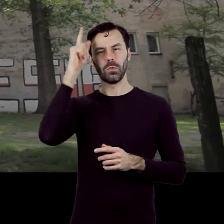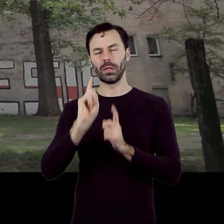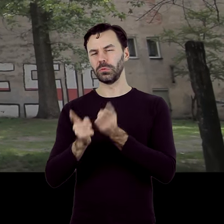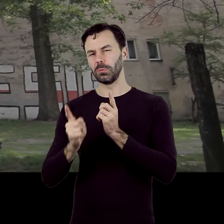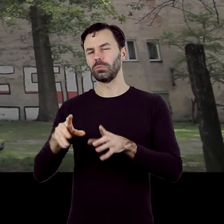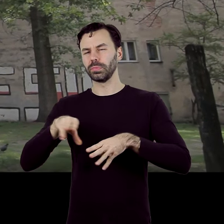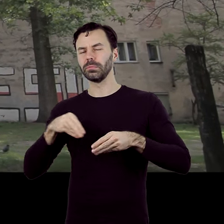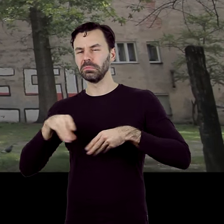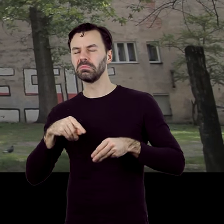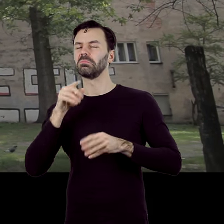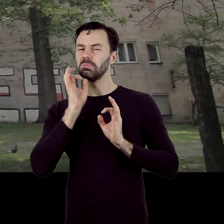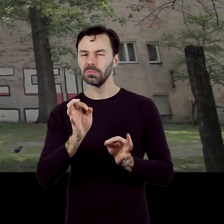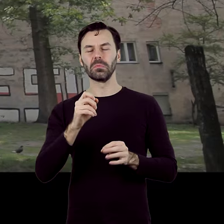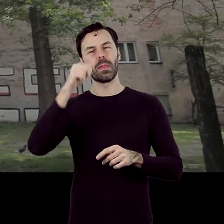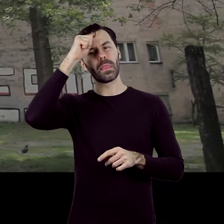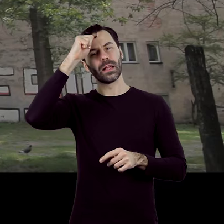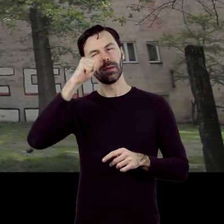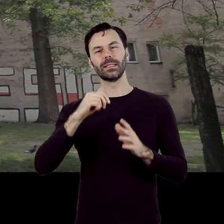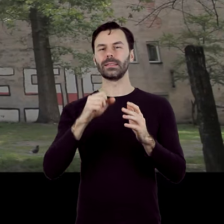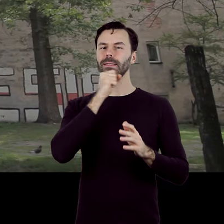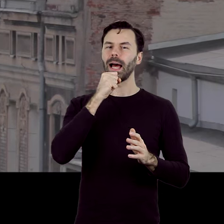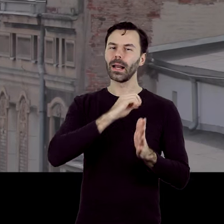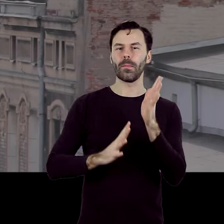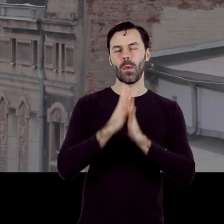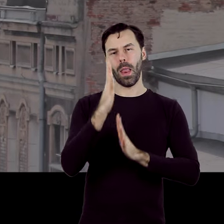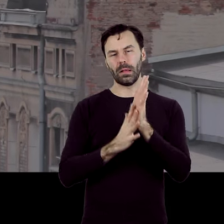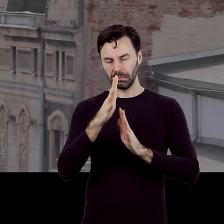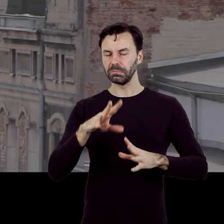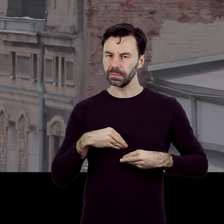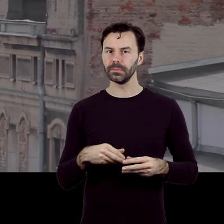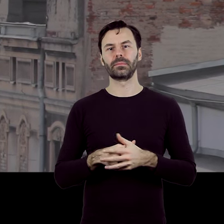przez okolicznych mieszkańców, jak i pozostałych łodzian.